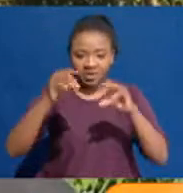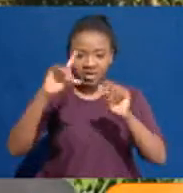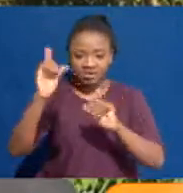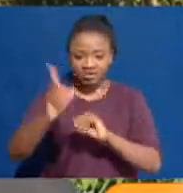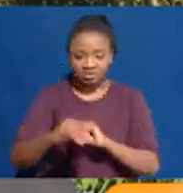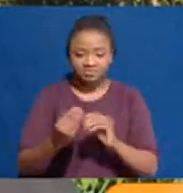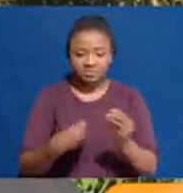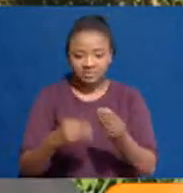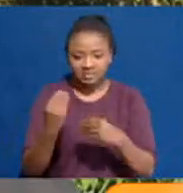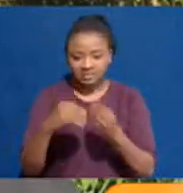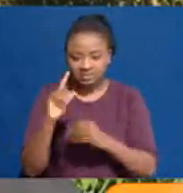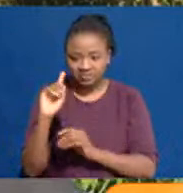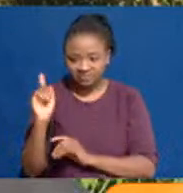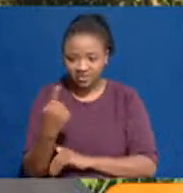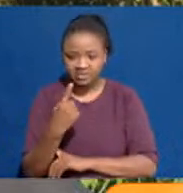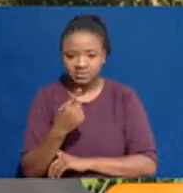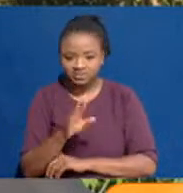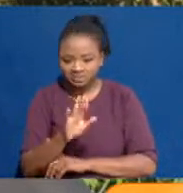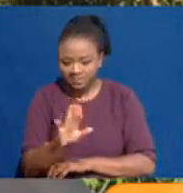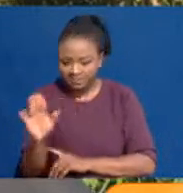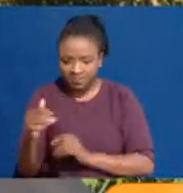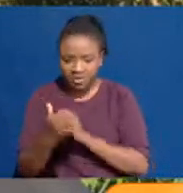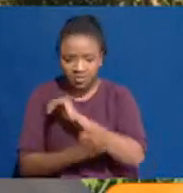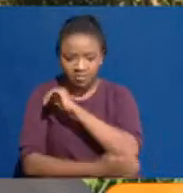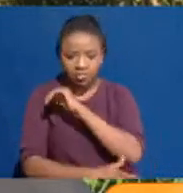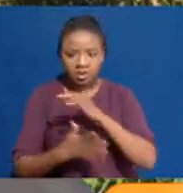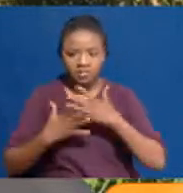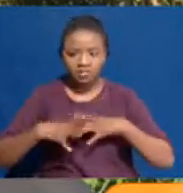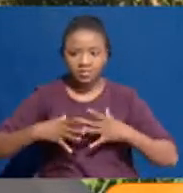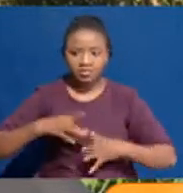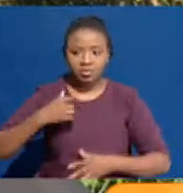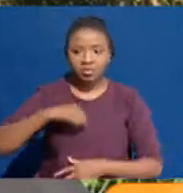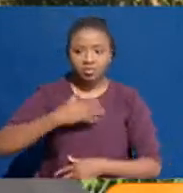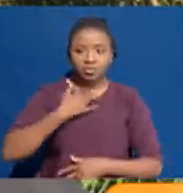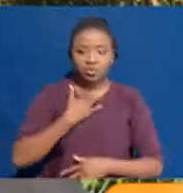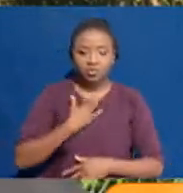ambao hawana chakula kwa bei ile yao. Kwetu tunataka